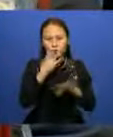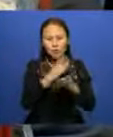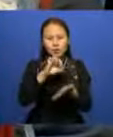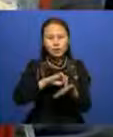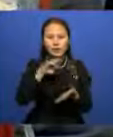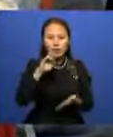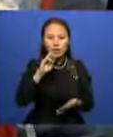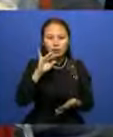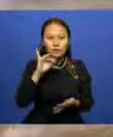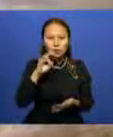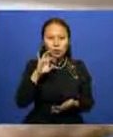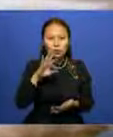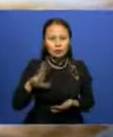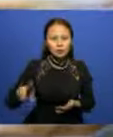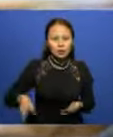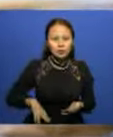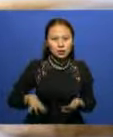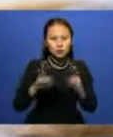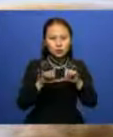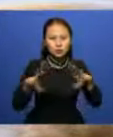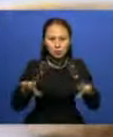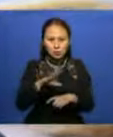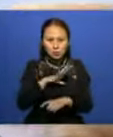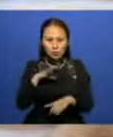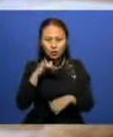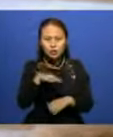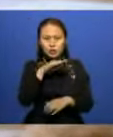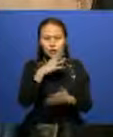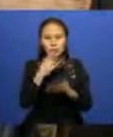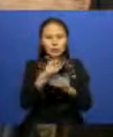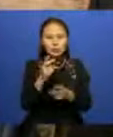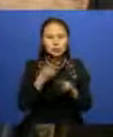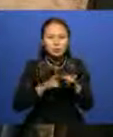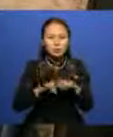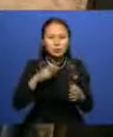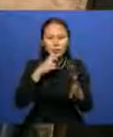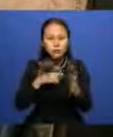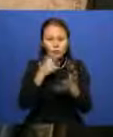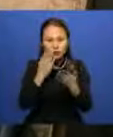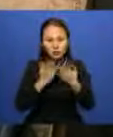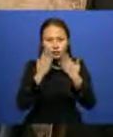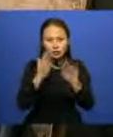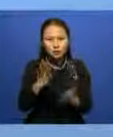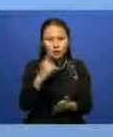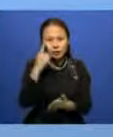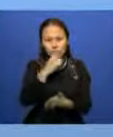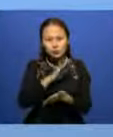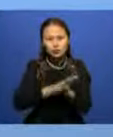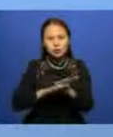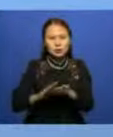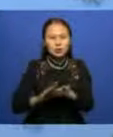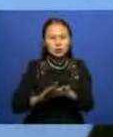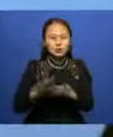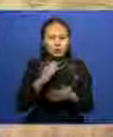Панфилов ауылында мектеп директоры қызметін атқарды. Қария әлі тың елбасының құттықтауын көзілдіріксіз-ақ оқып шықты. Шексіз алғысын да